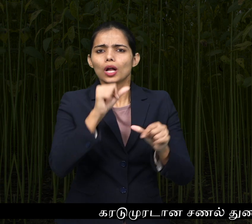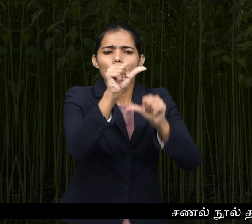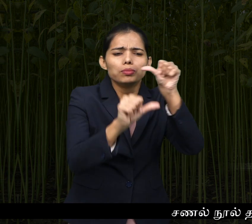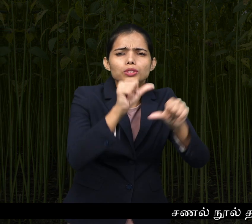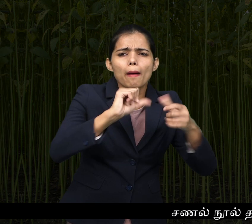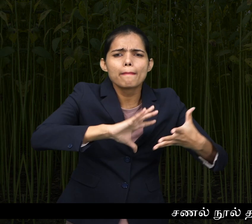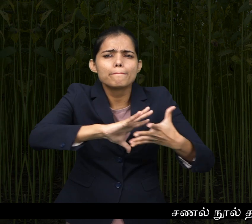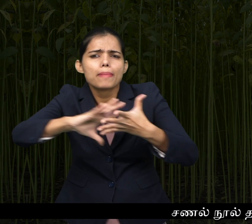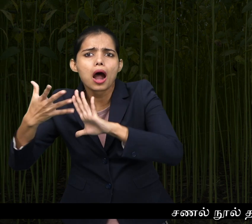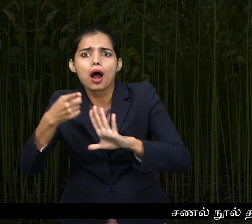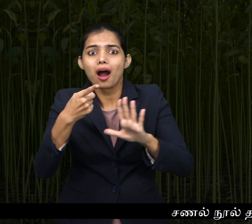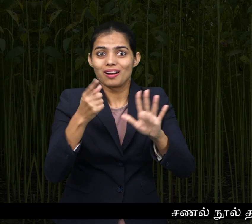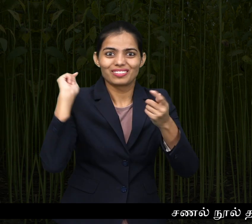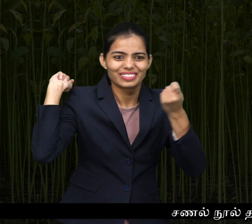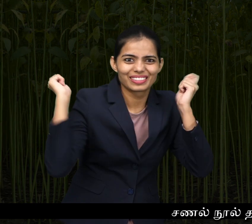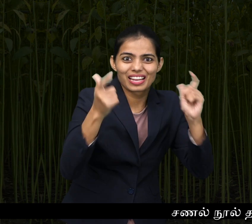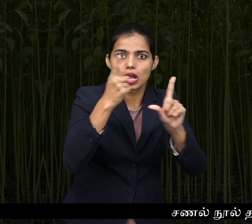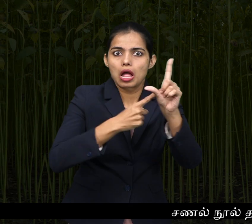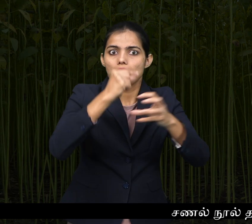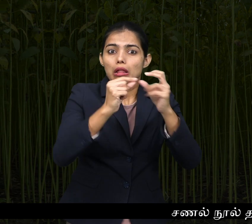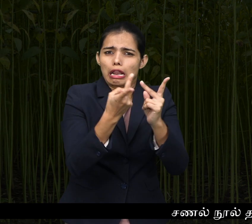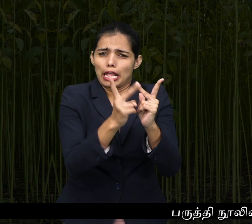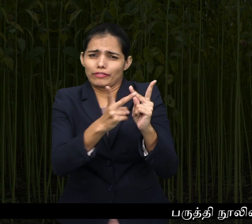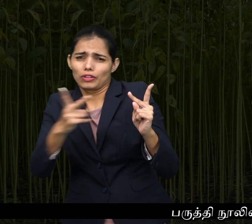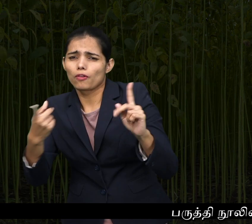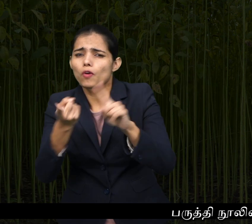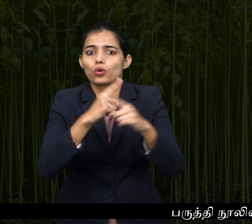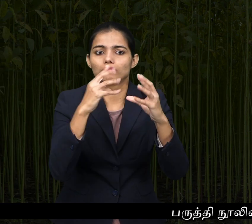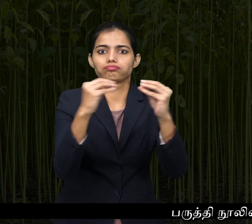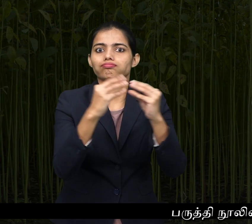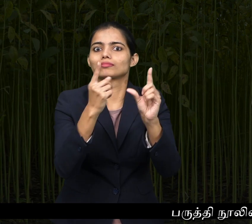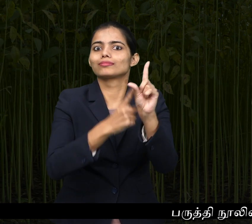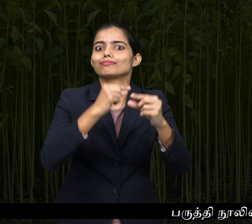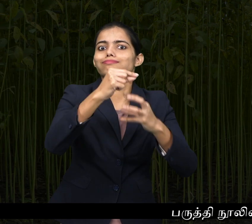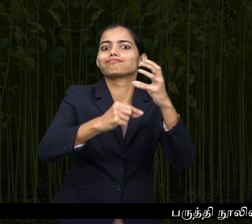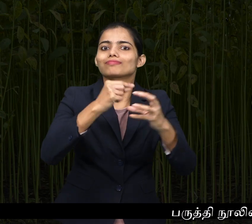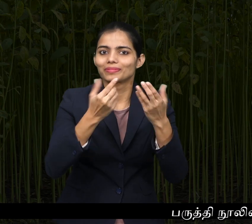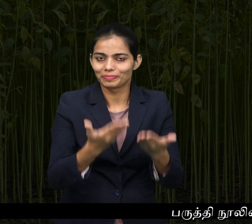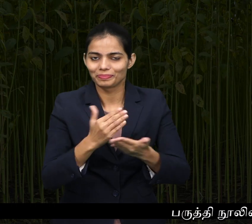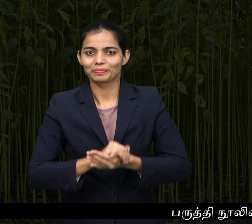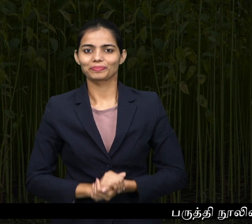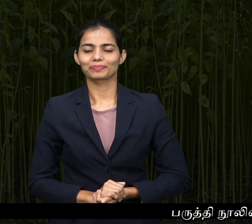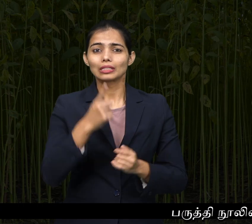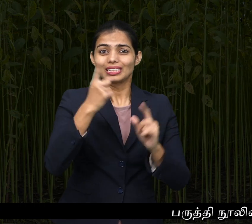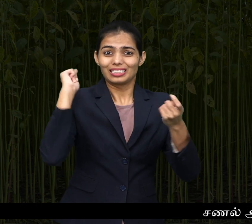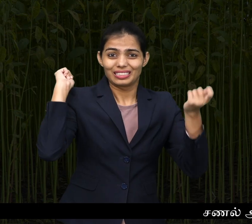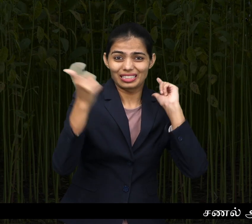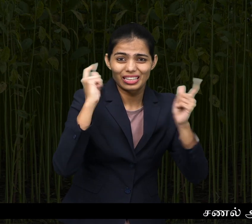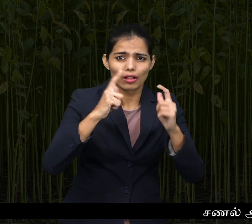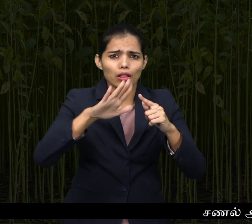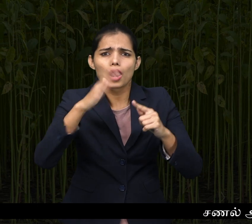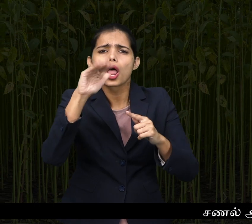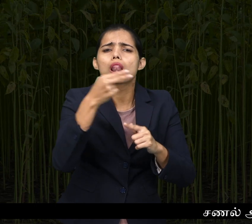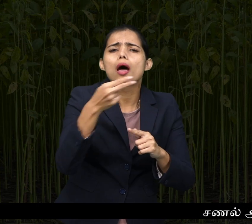தயாரிக்கப்படுகின்றன. சணல் நூல் தயாரிக்கும் செயல்முறை பருத்தி நூலில் இருந்து வேறுபட்டது.